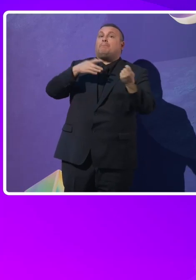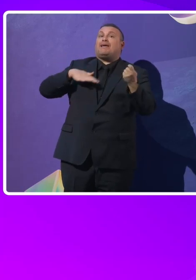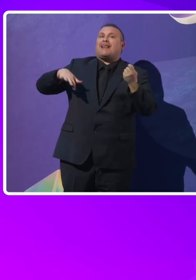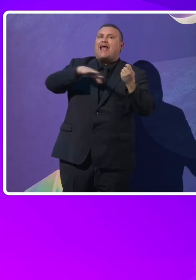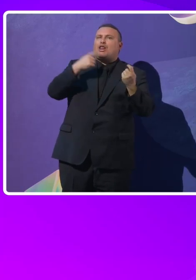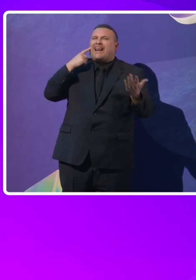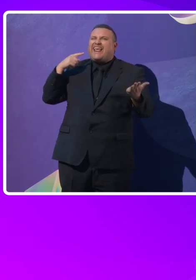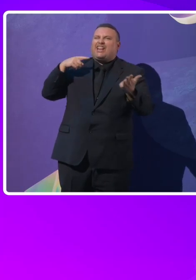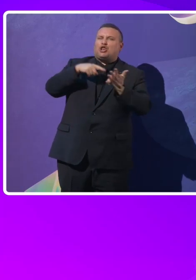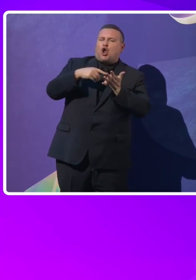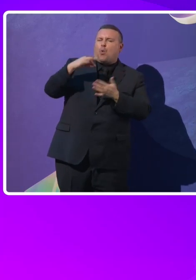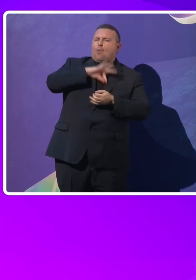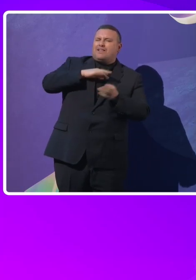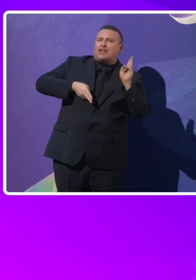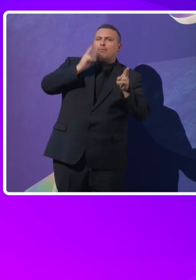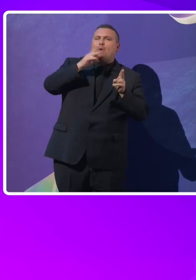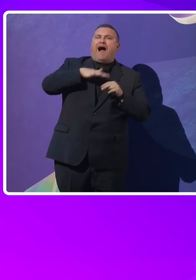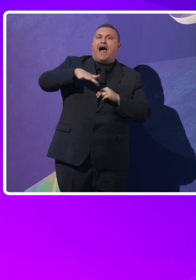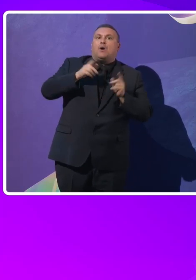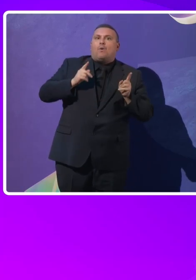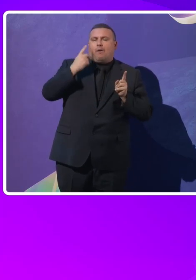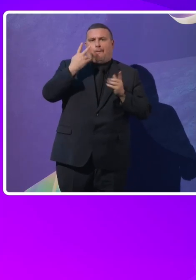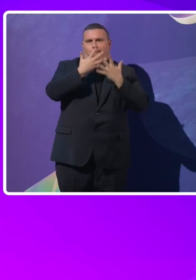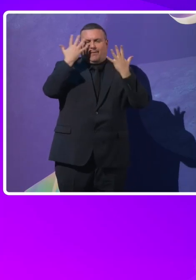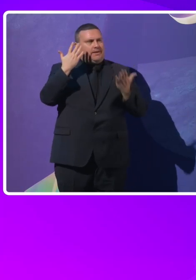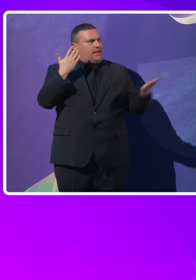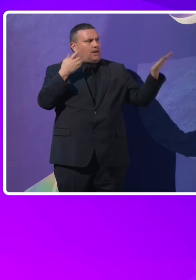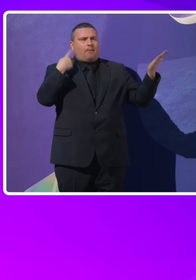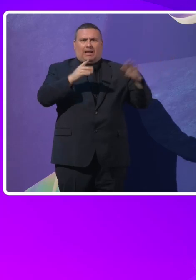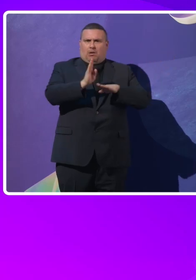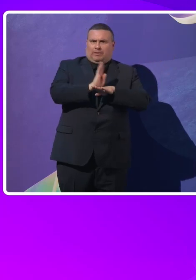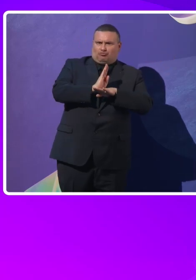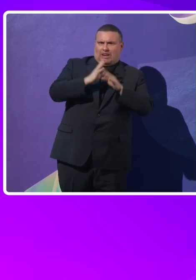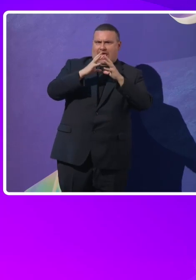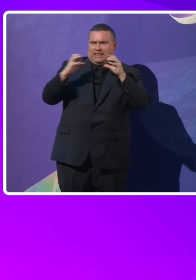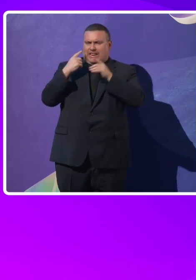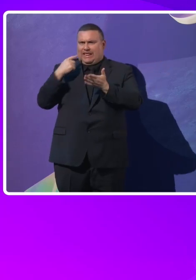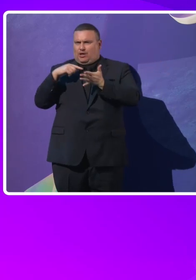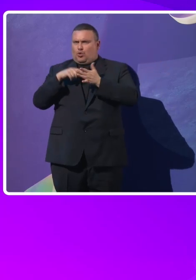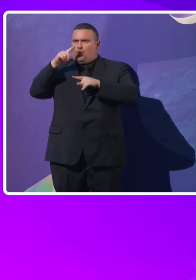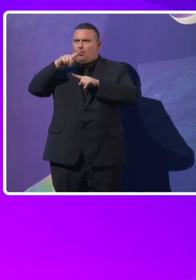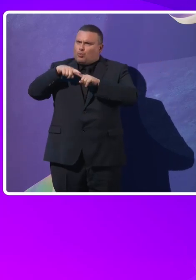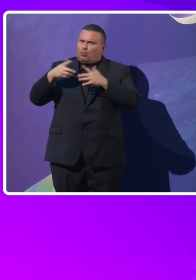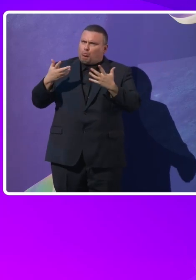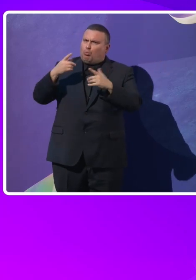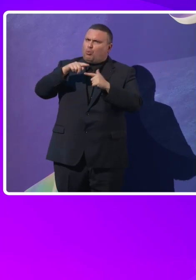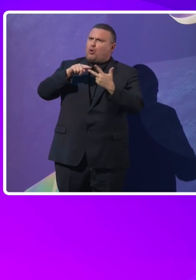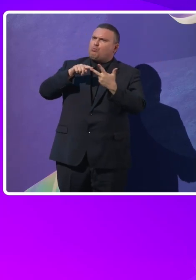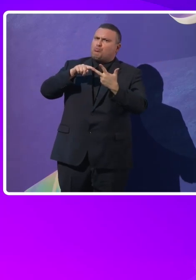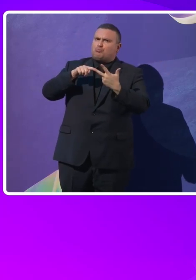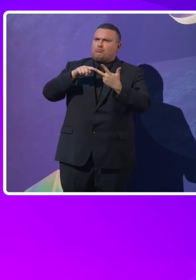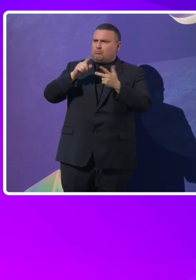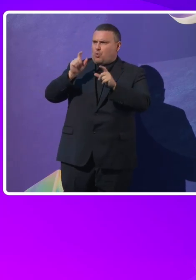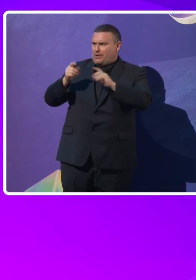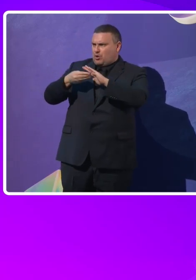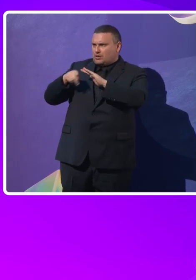ritorno all'interno dell'azienda nella R Definizione dei processi di business e nel migliorare il modo in cui i nostri le nostre persone